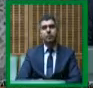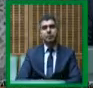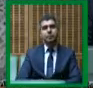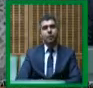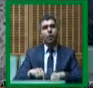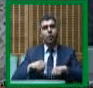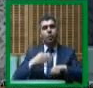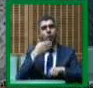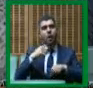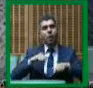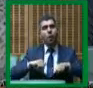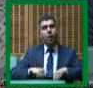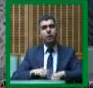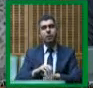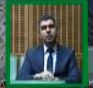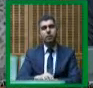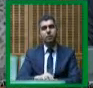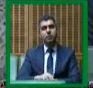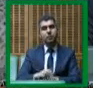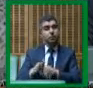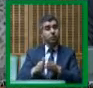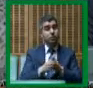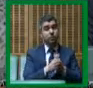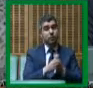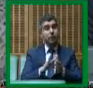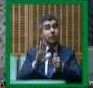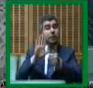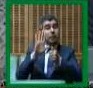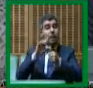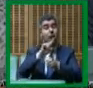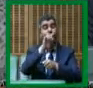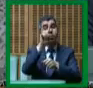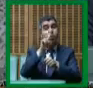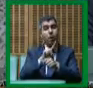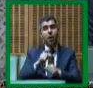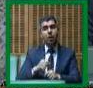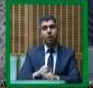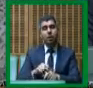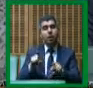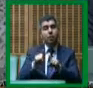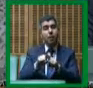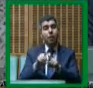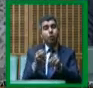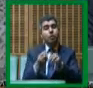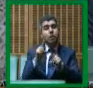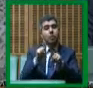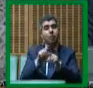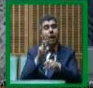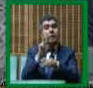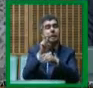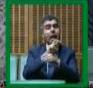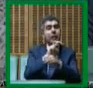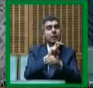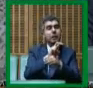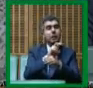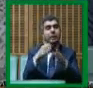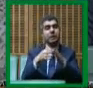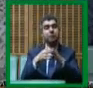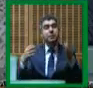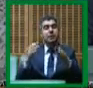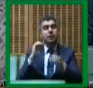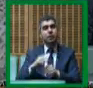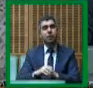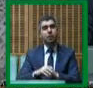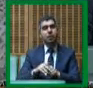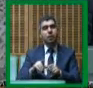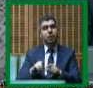شكرا سيد الوزير. السؤال السادس موضوعه تحديد تجديد أسطول سيارة الأجرة الكبيرة